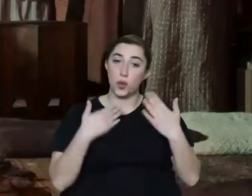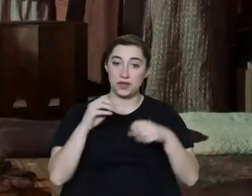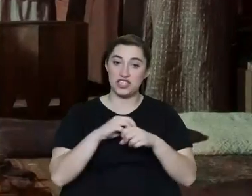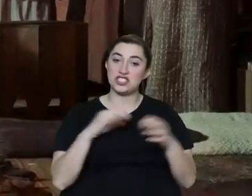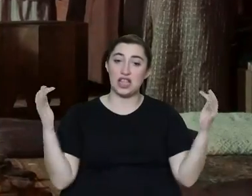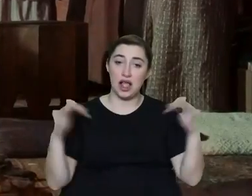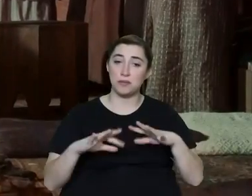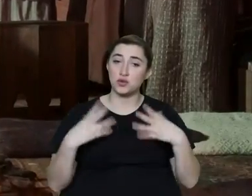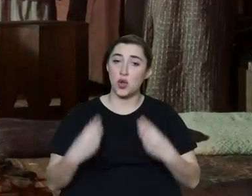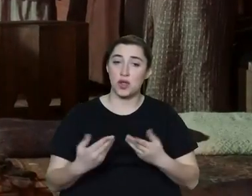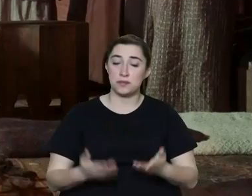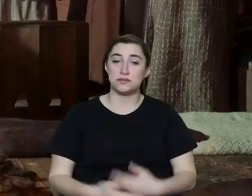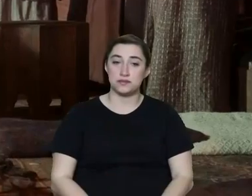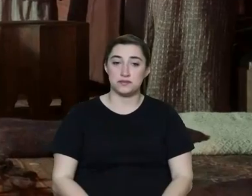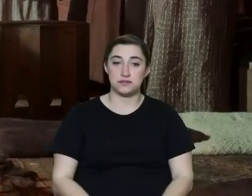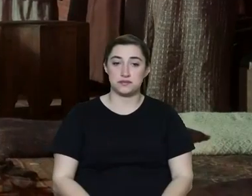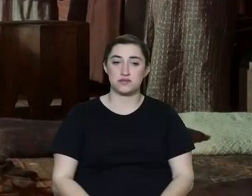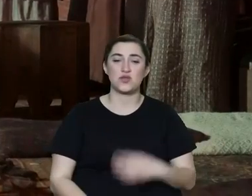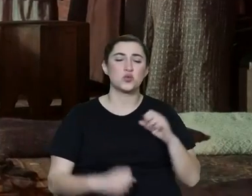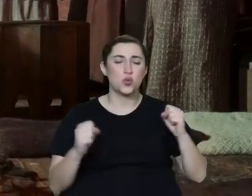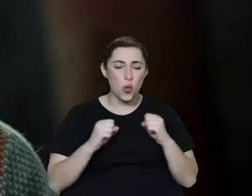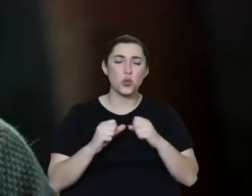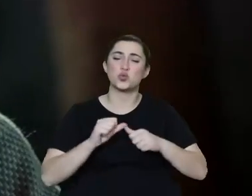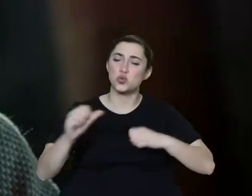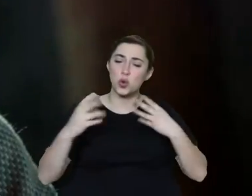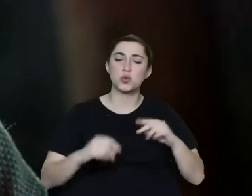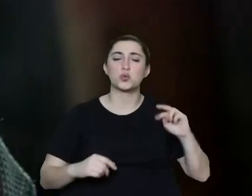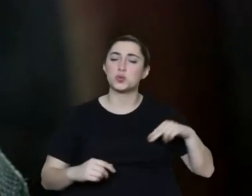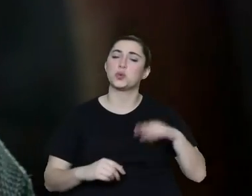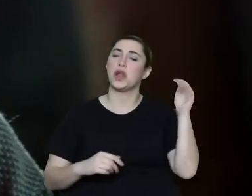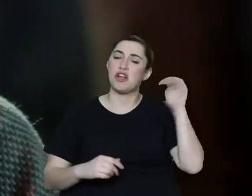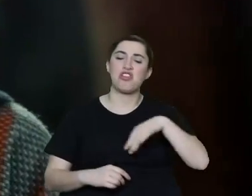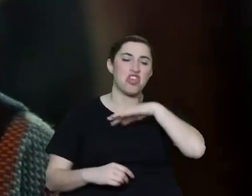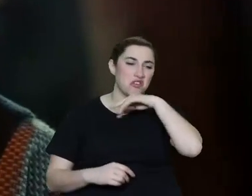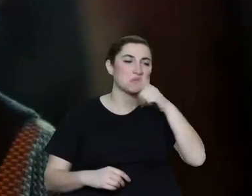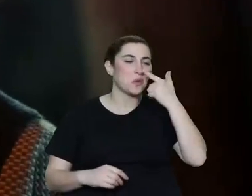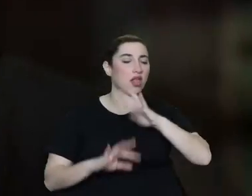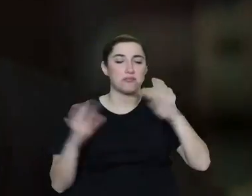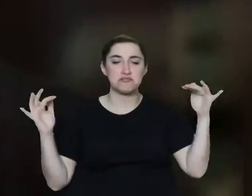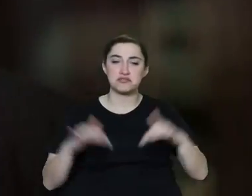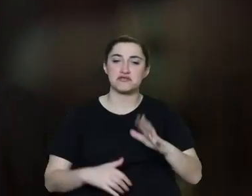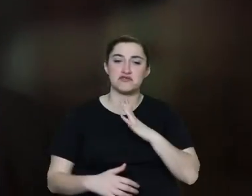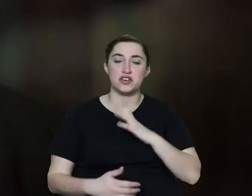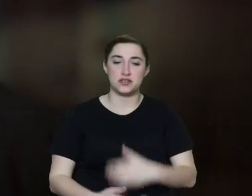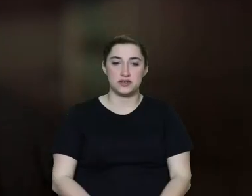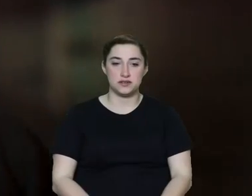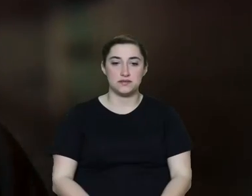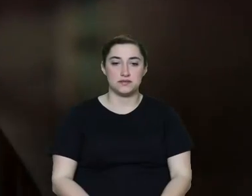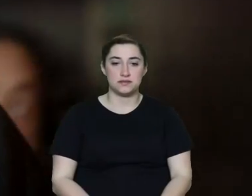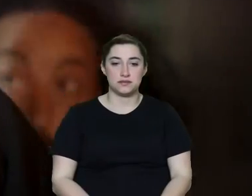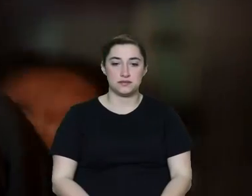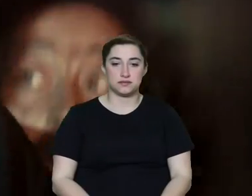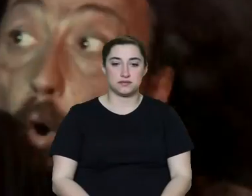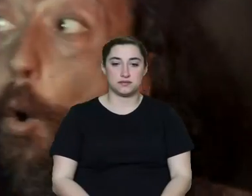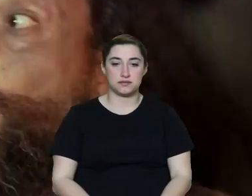Sohbete gelmişlerdir. Karda kışta dahi onca yolu gelir ihtiyarı köylüsü. Aynalı da gelip Yunus'un